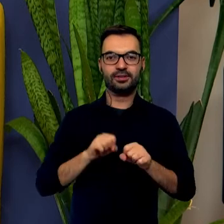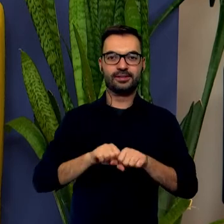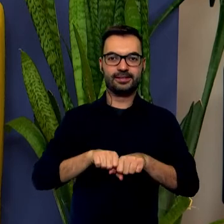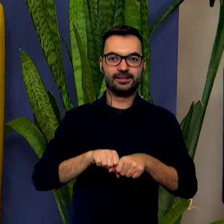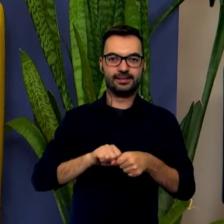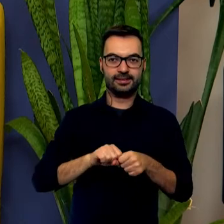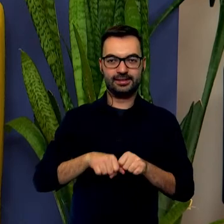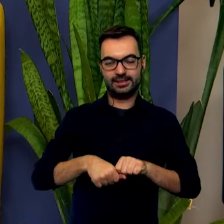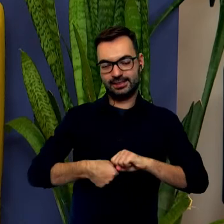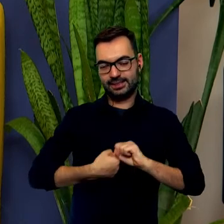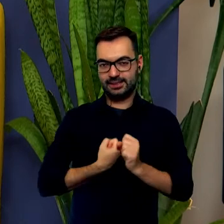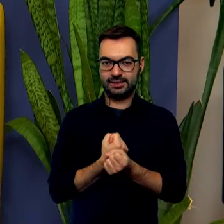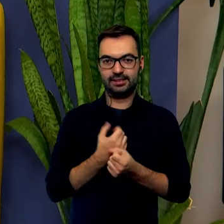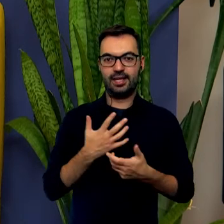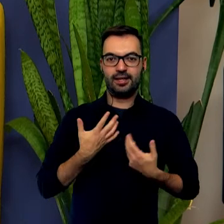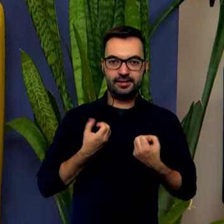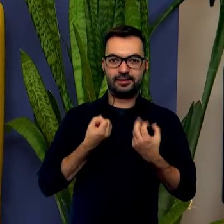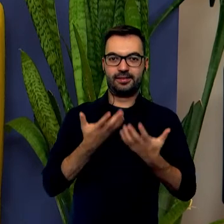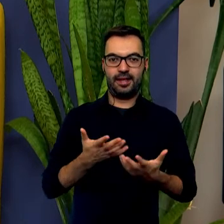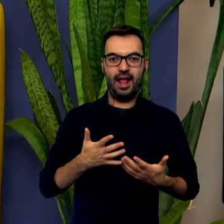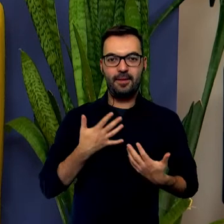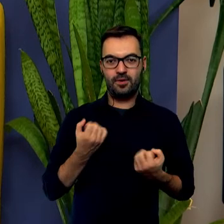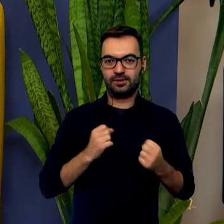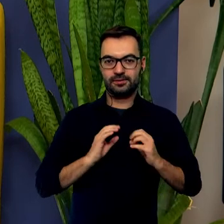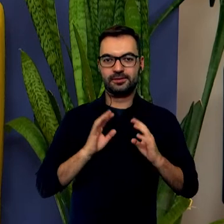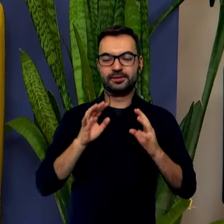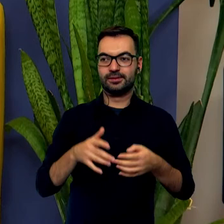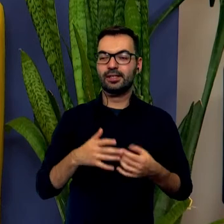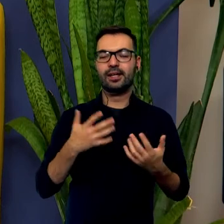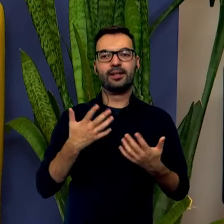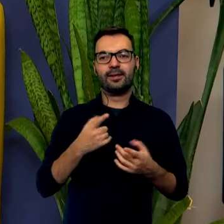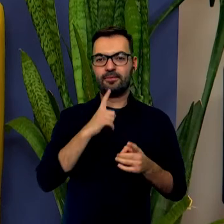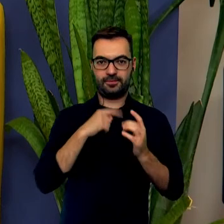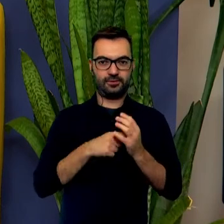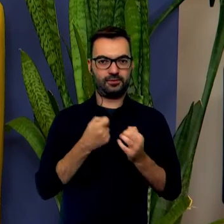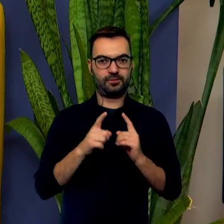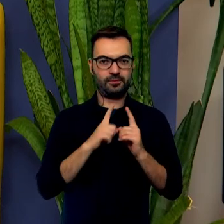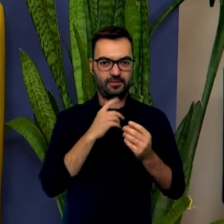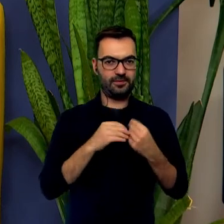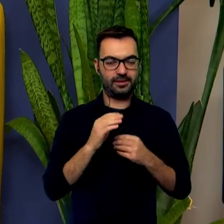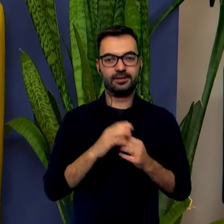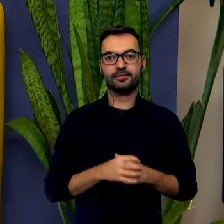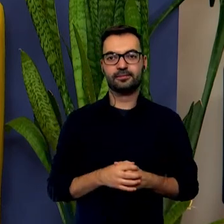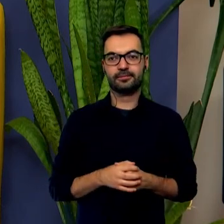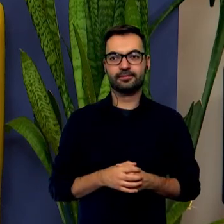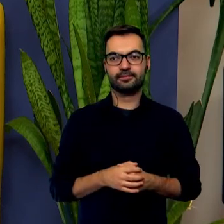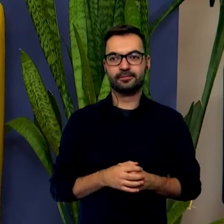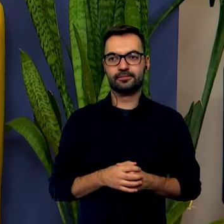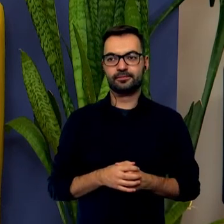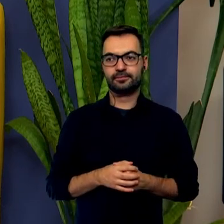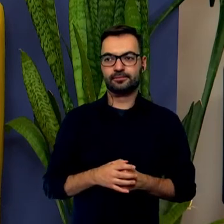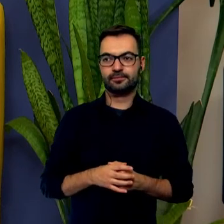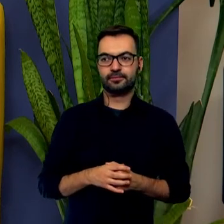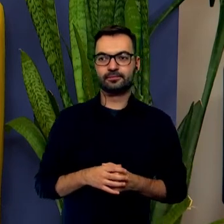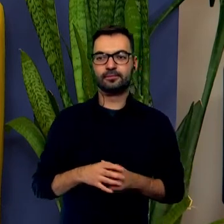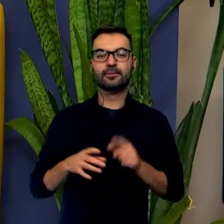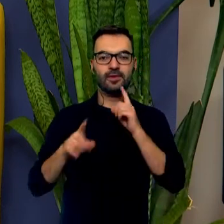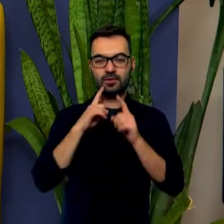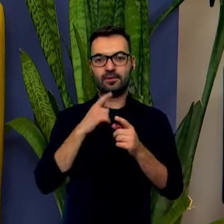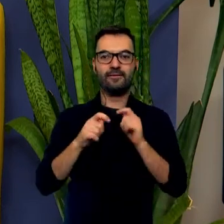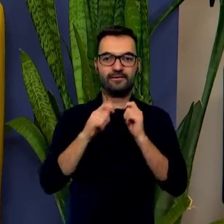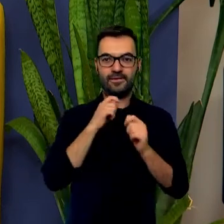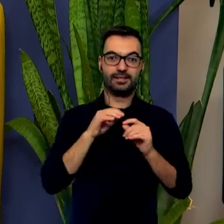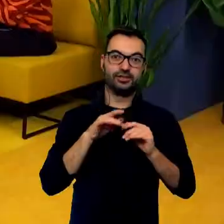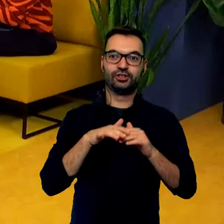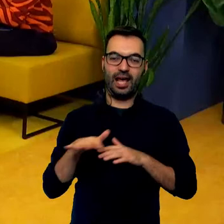emocjonalnego, którego można na planie doświadczyć. I może o tym chciałam przez moment, żebyś opowiedział. Chociaż rozmawiamy o